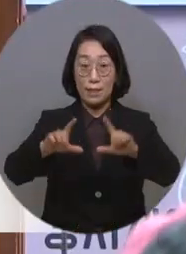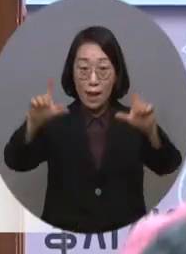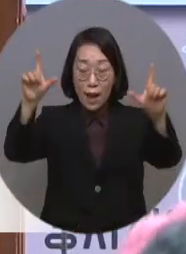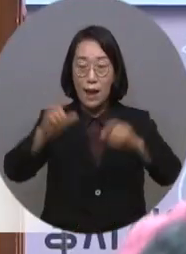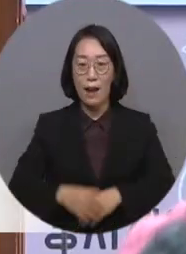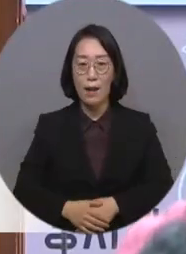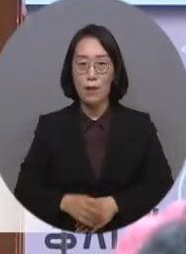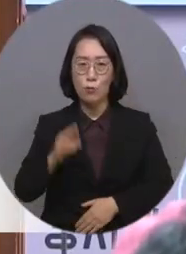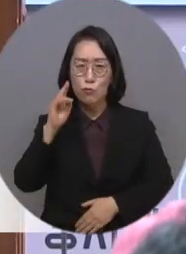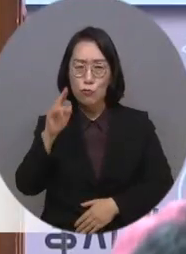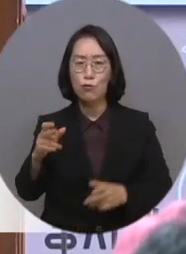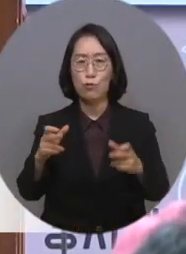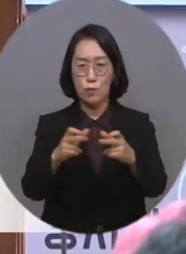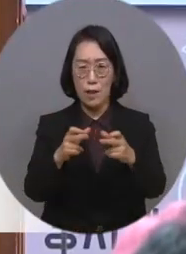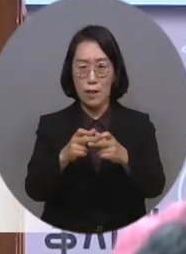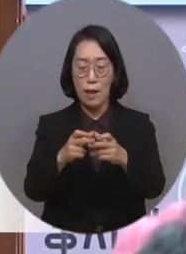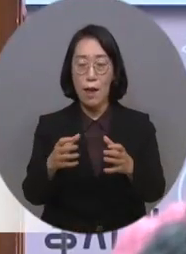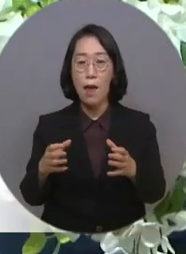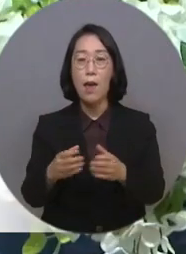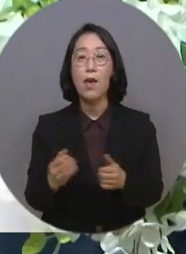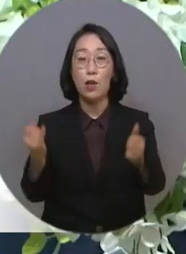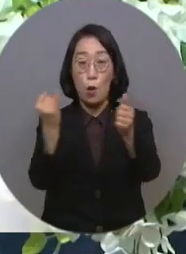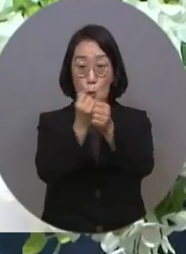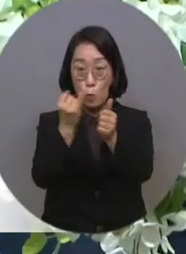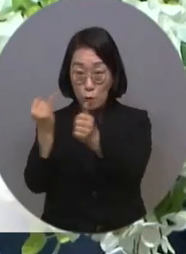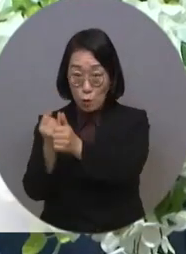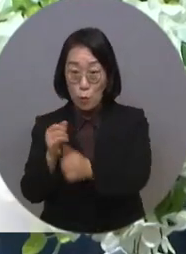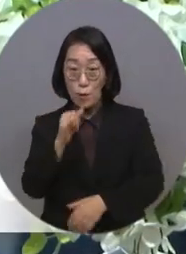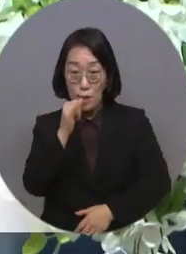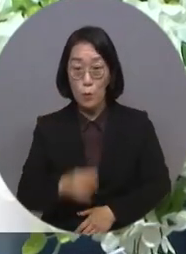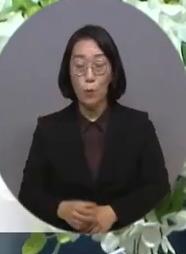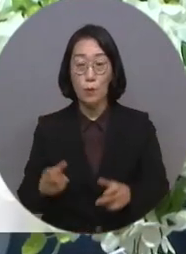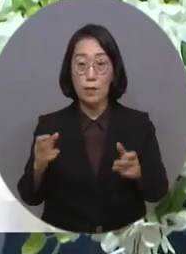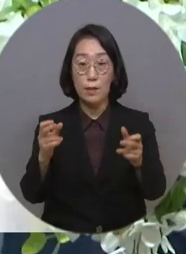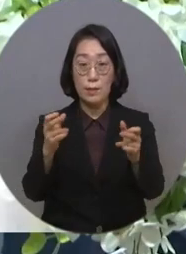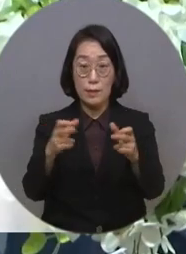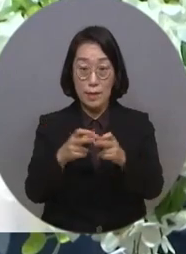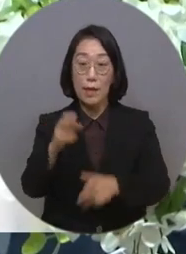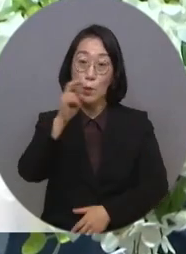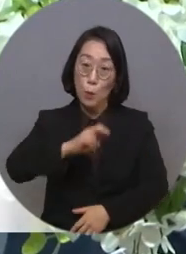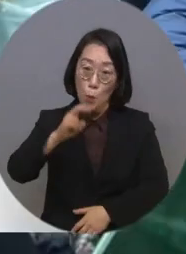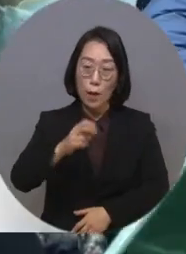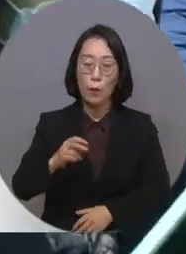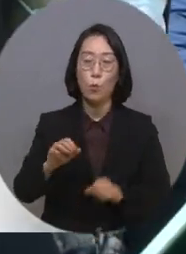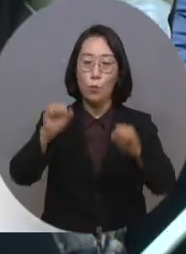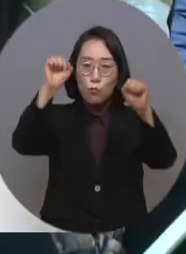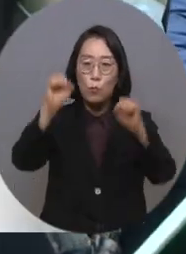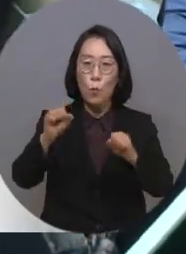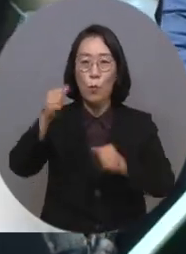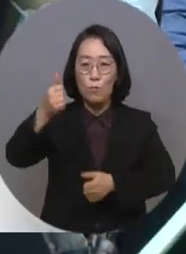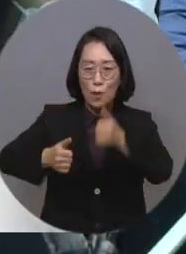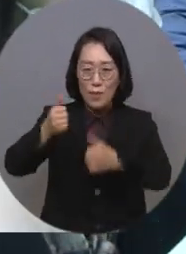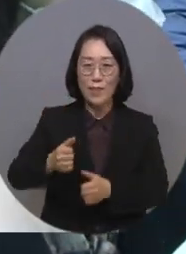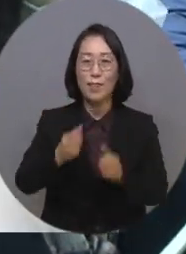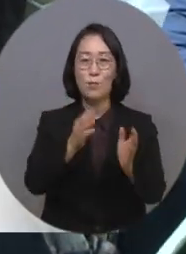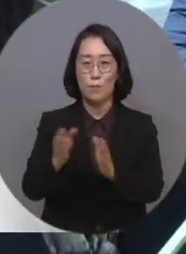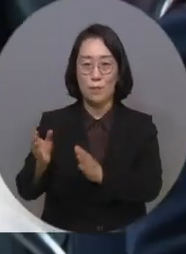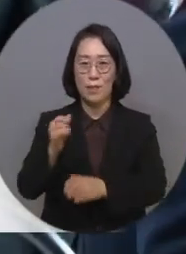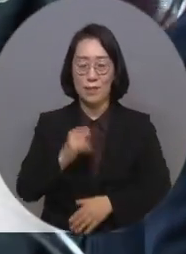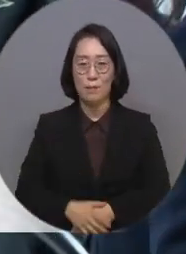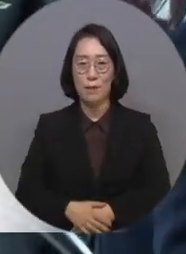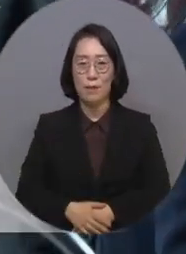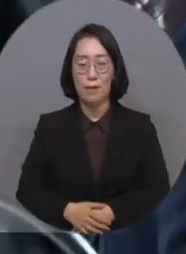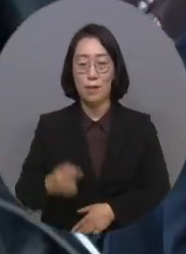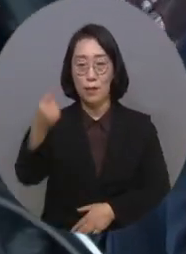행사에는 중증 장애인 부부 합동 결혼식을 더불어 장애인 가요제 및 명랑 운동회가 준비되어 행사가 진행되었습니다.